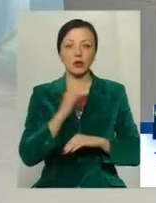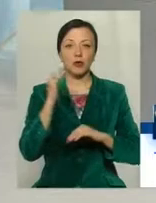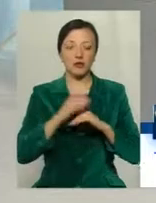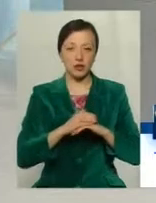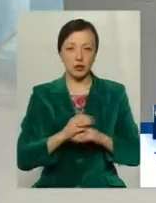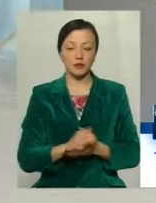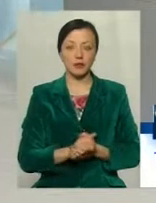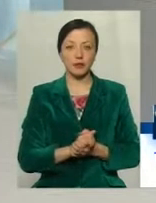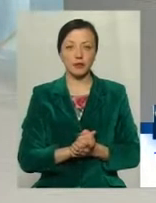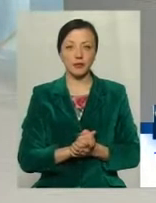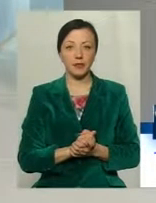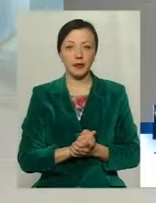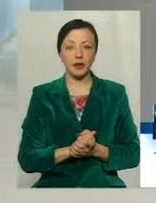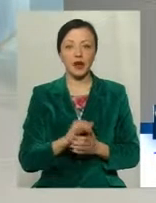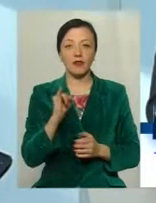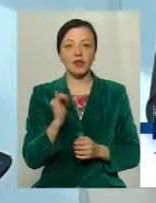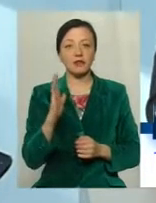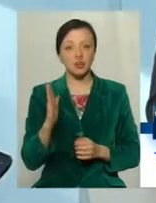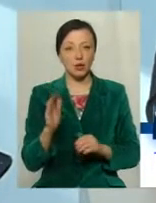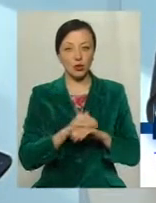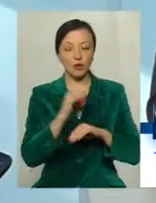мільярд падіння. По суті, маємо зменшення.